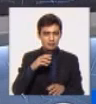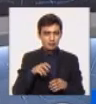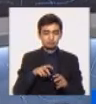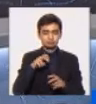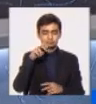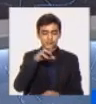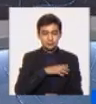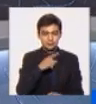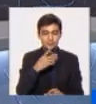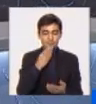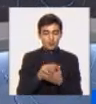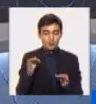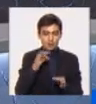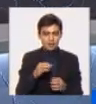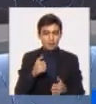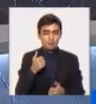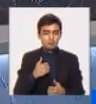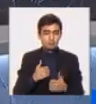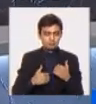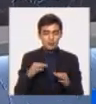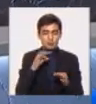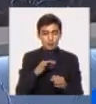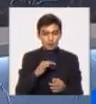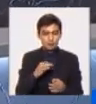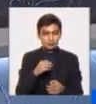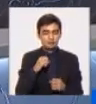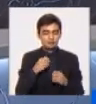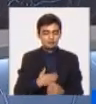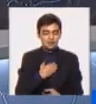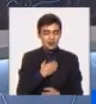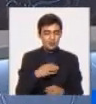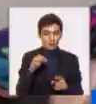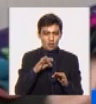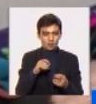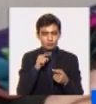Свой очередной подвиг он назвал борьбой со страхом распространения коронавируса.